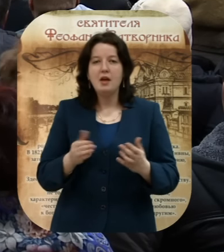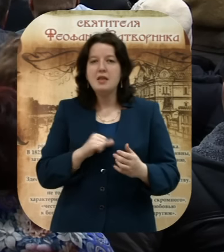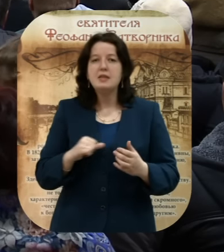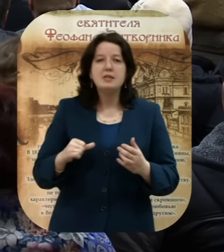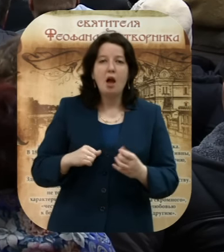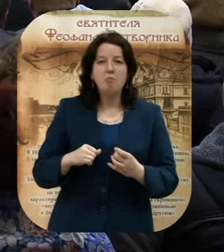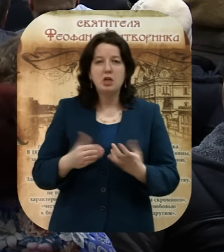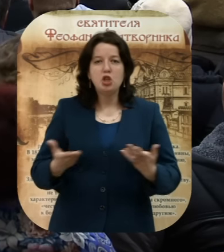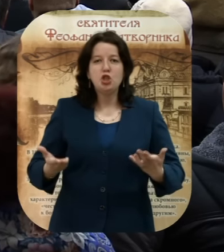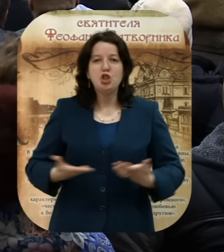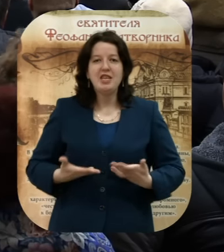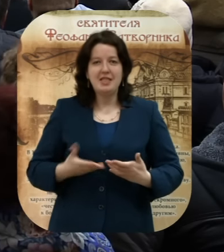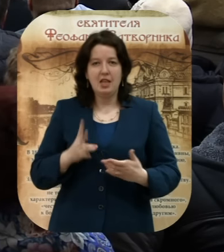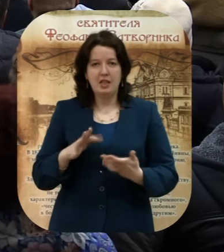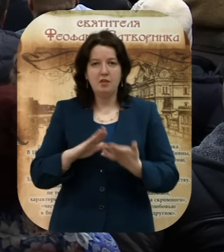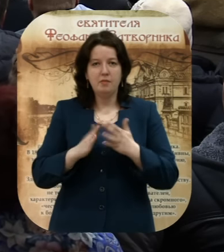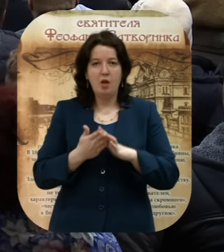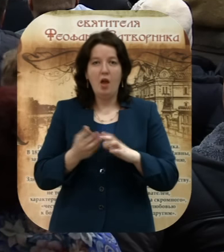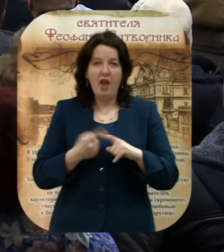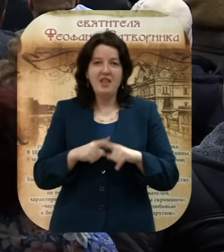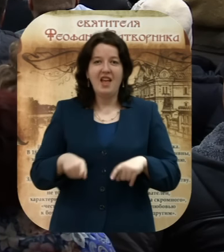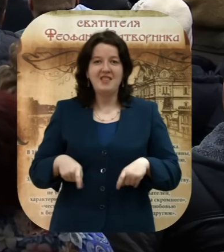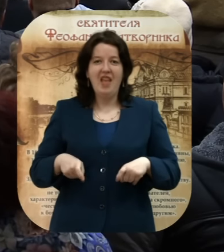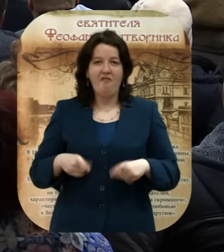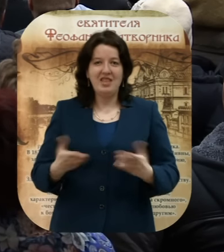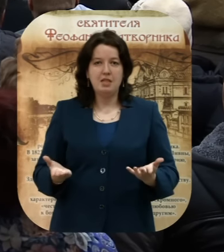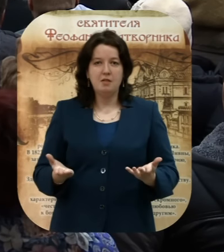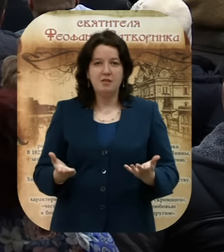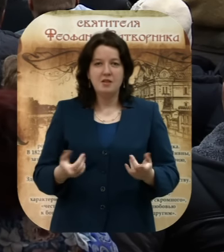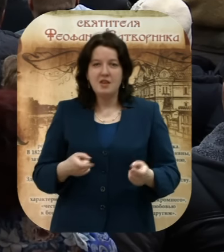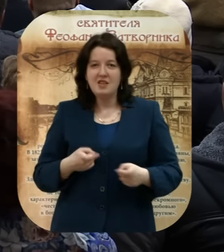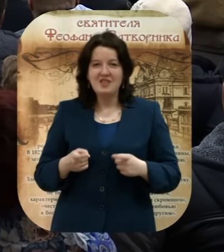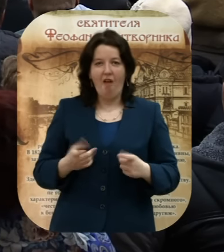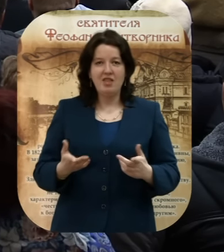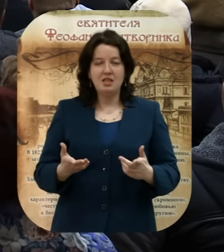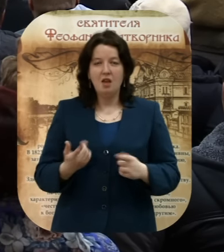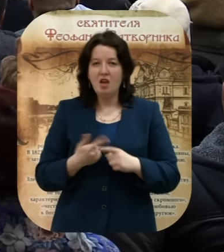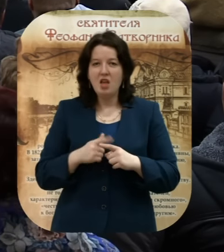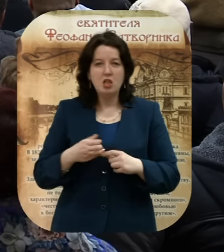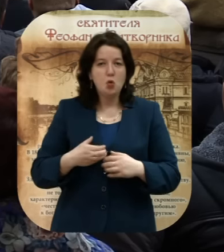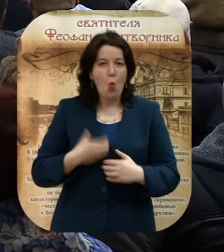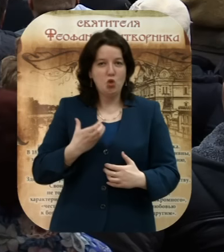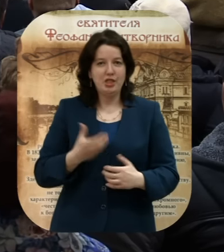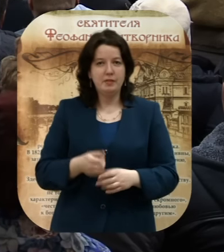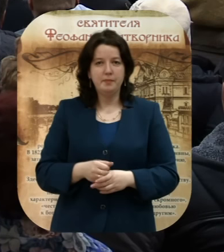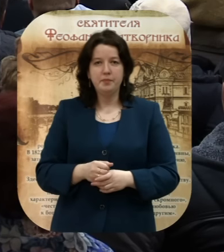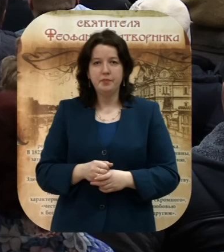Самых жизненных – зависть. Ой, какой ужас!